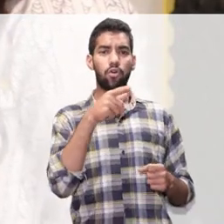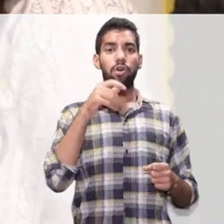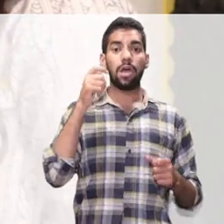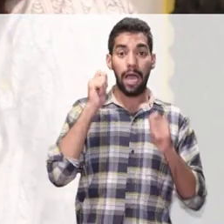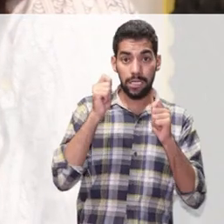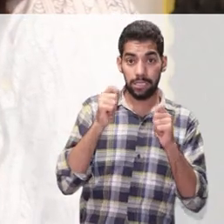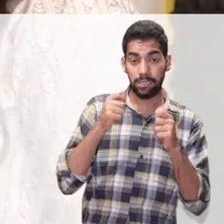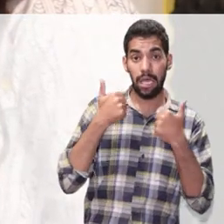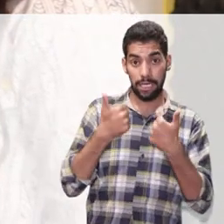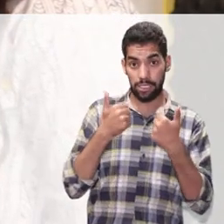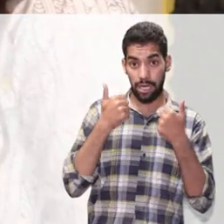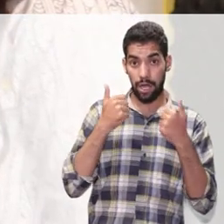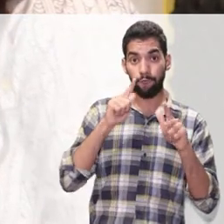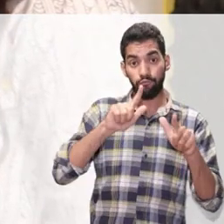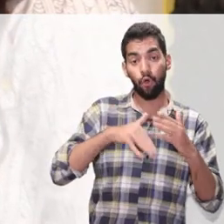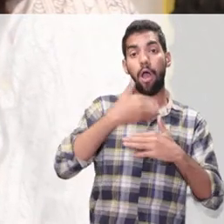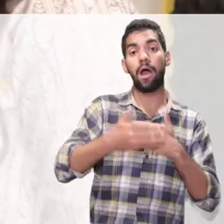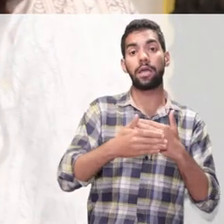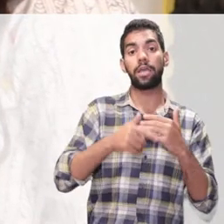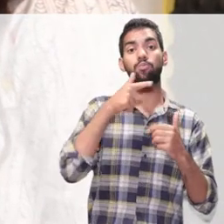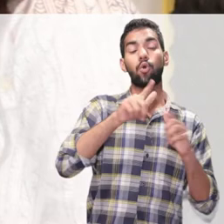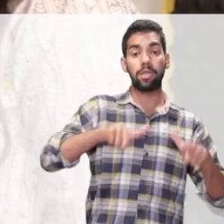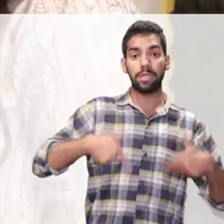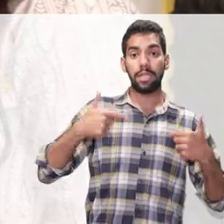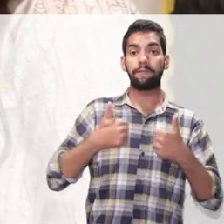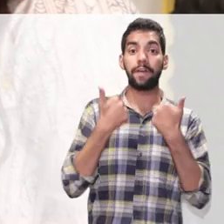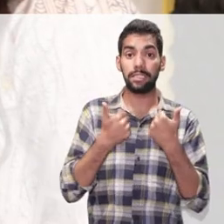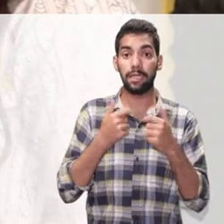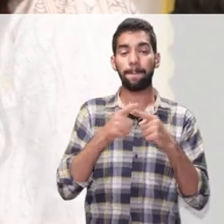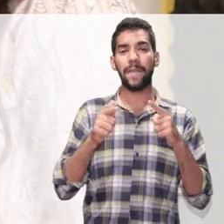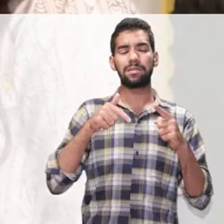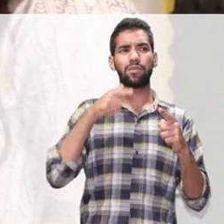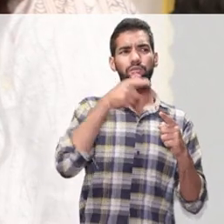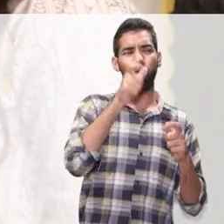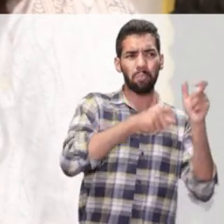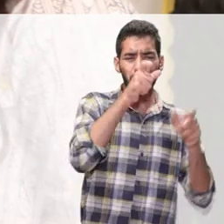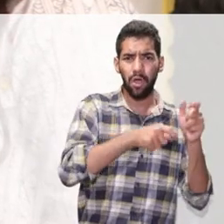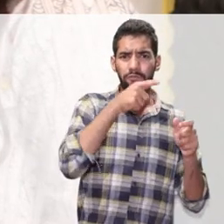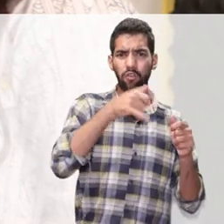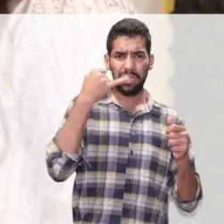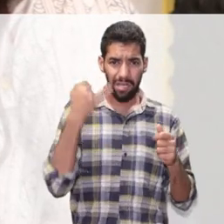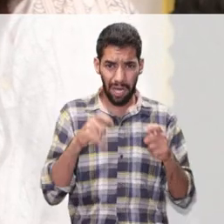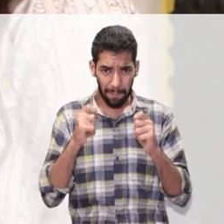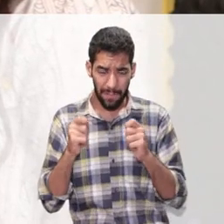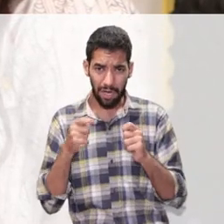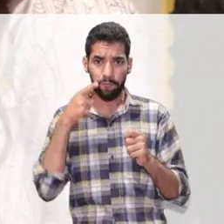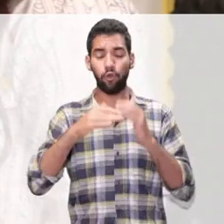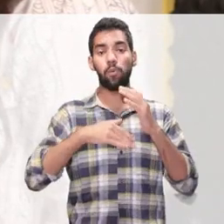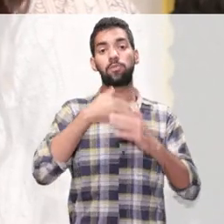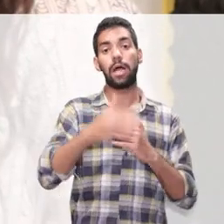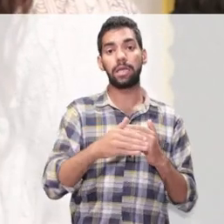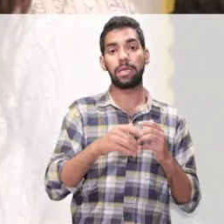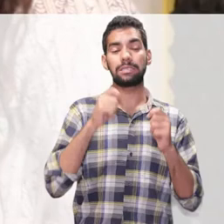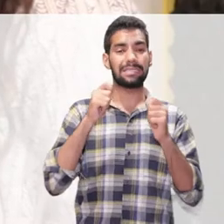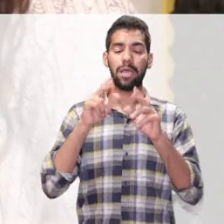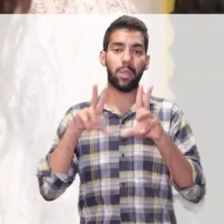कि आम वह भी शायद योग्य निर्णय उठकर उसके अलार्म्स लगाए और लेकिन आप सी द इन्वेंशन ली उस वक्त नहीं सहित पांच